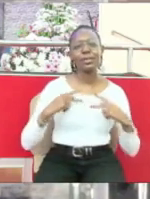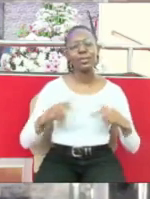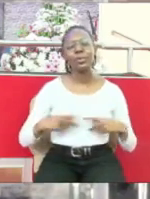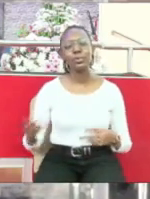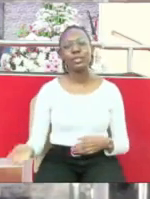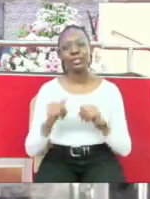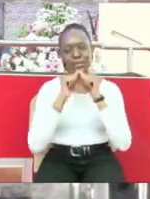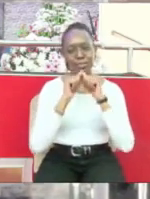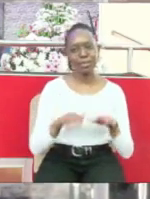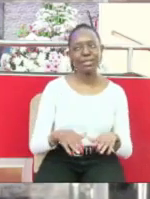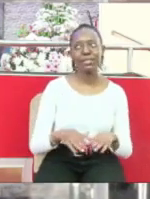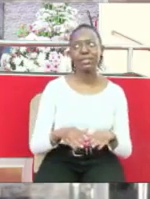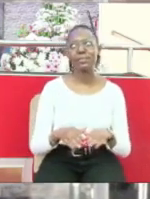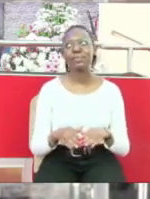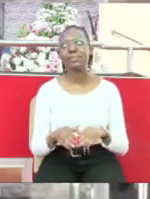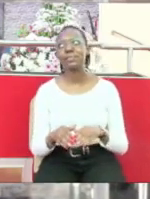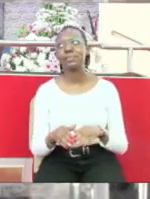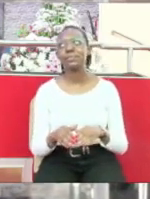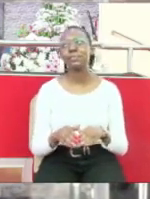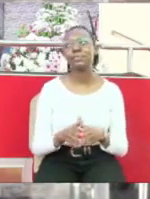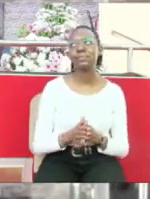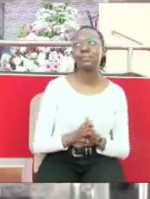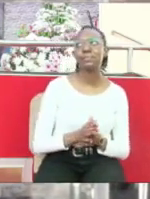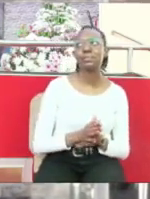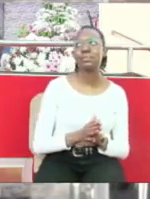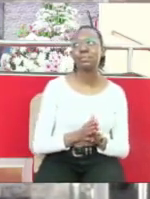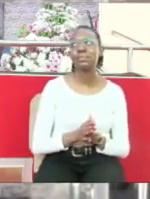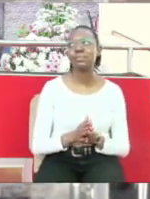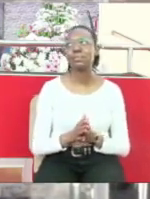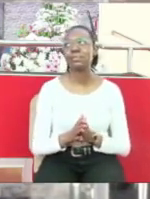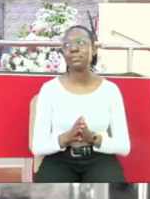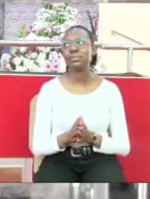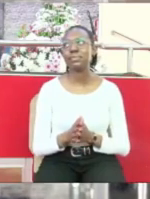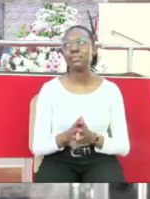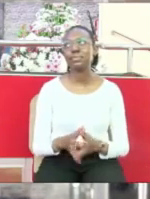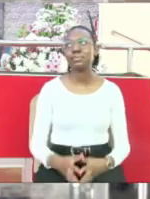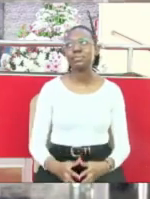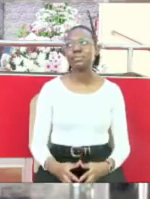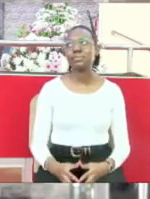Kitu ambacho utakikuta kila mahali, na ukikikuta kuna maji.